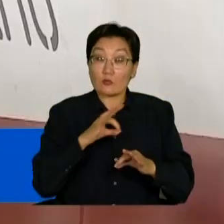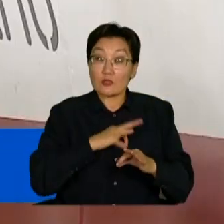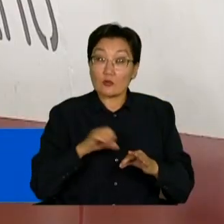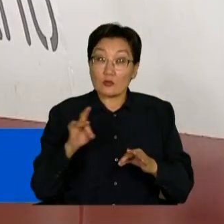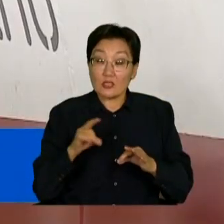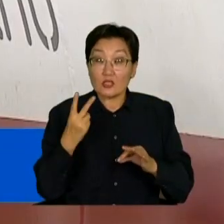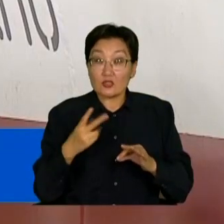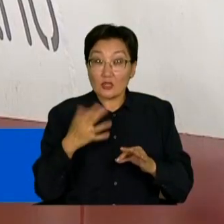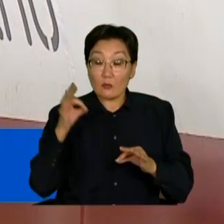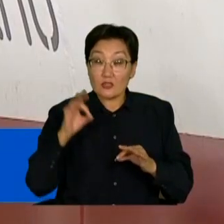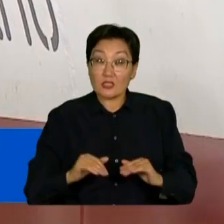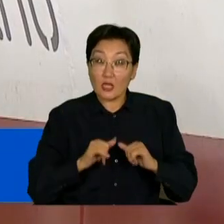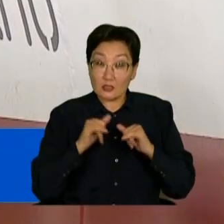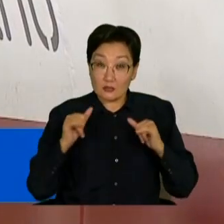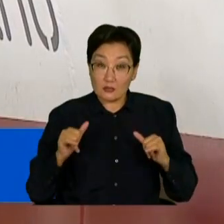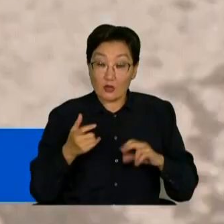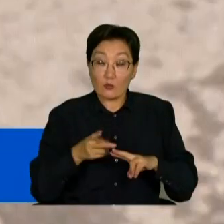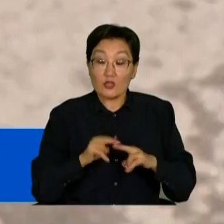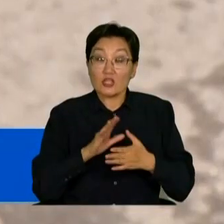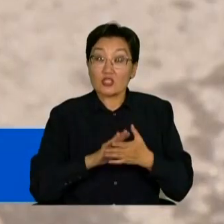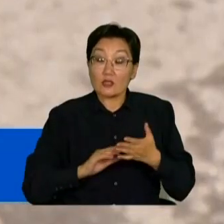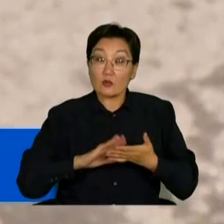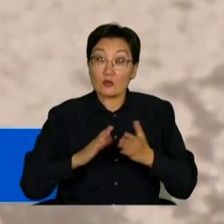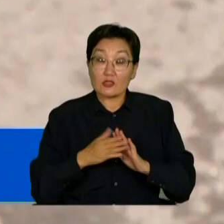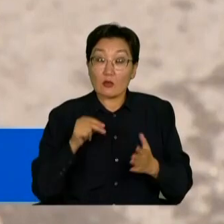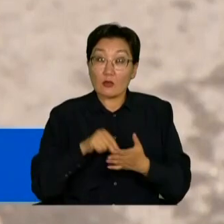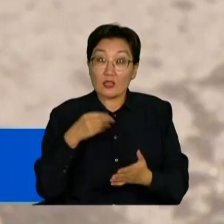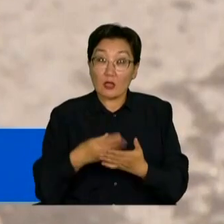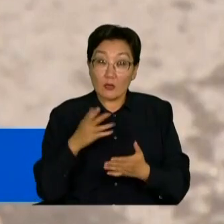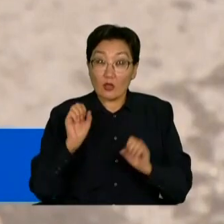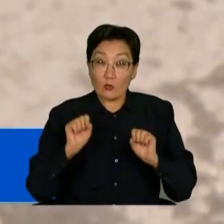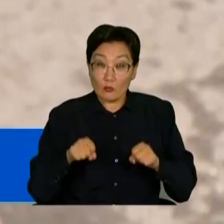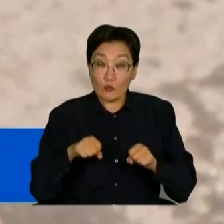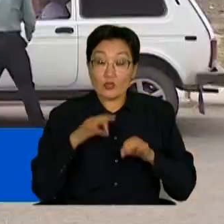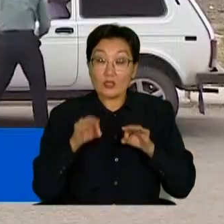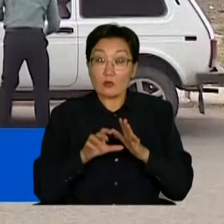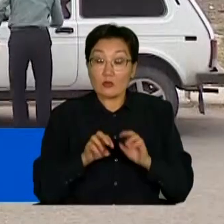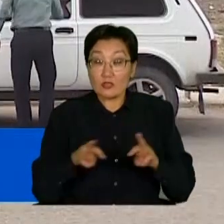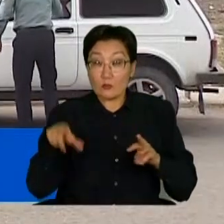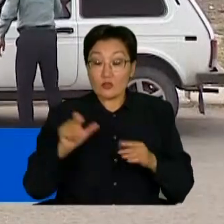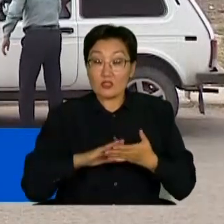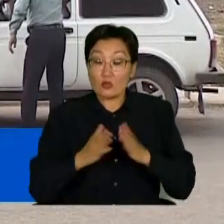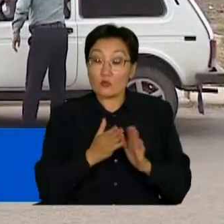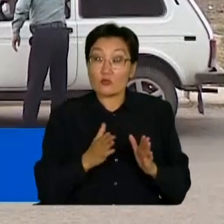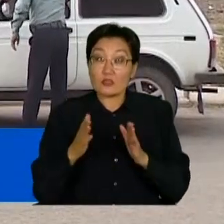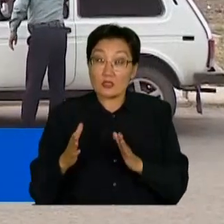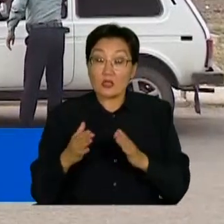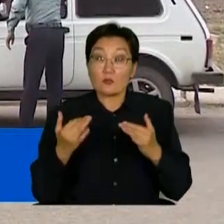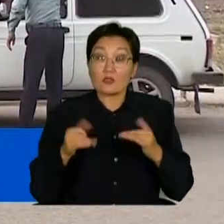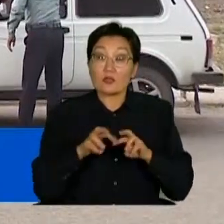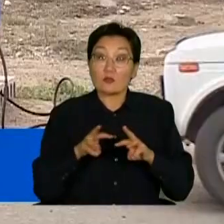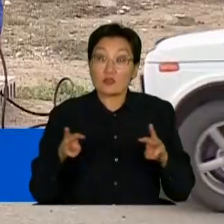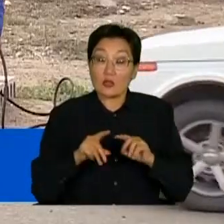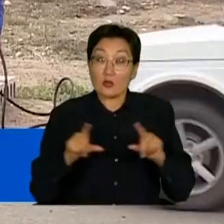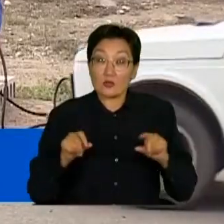көлемі 25% артқан. Бұлай жалғаса берсе, бағада шарықтап кетеді деді министр. Елдегі ахуалды ретке келтіру үшін қазір